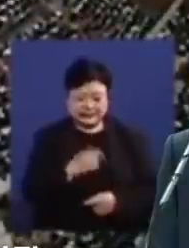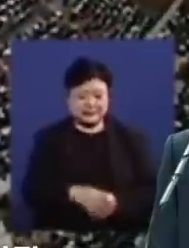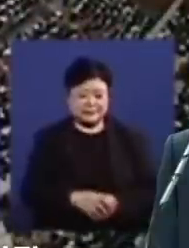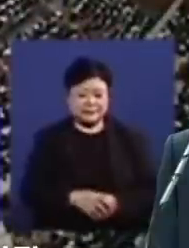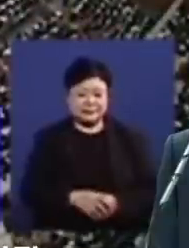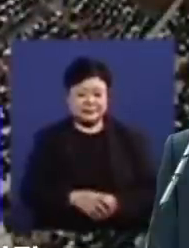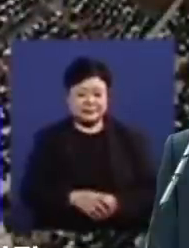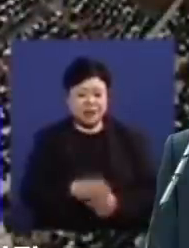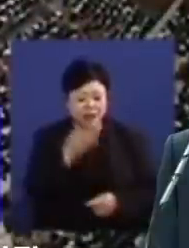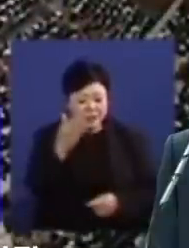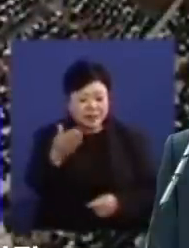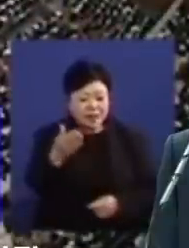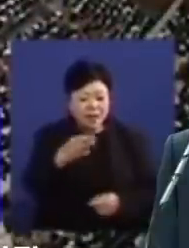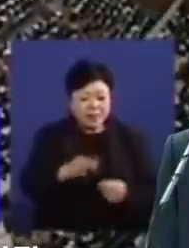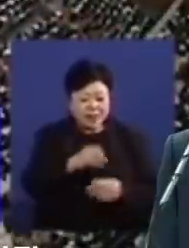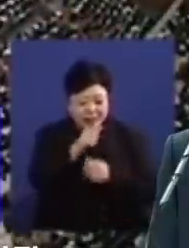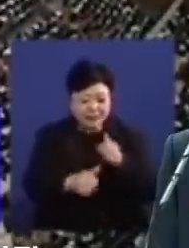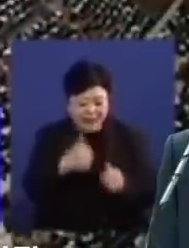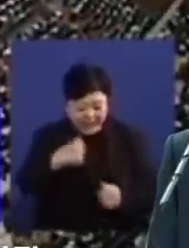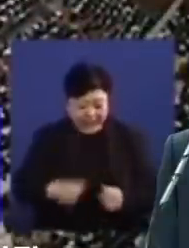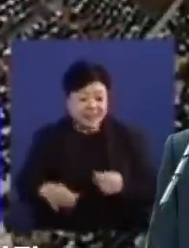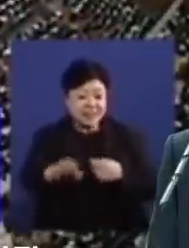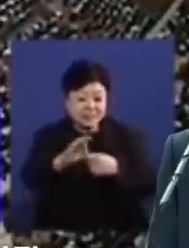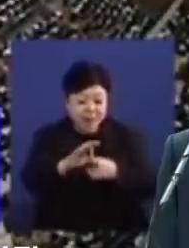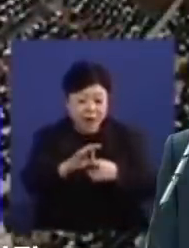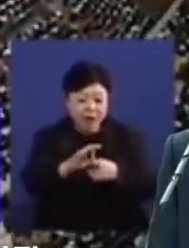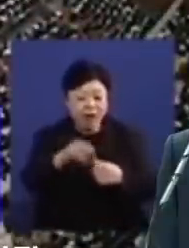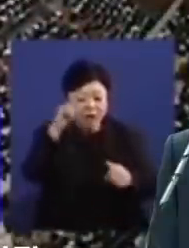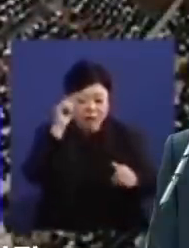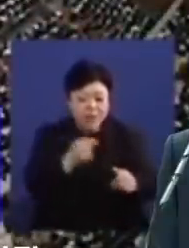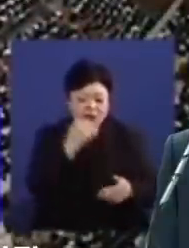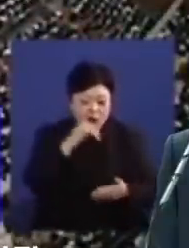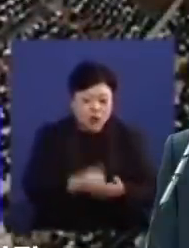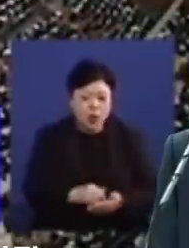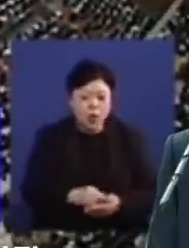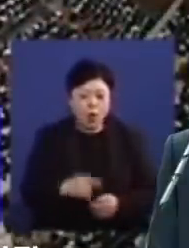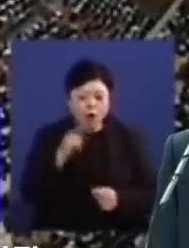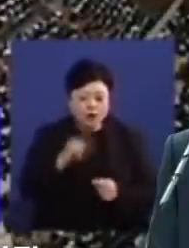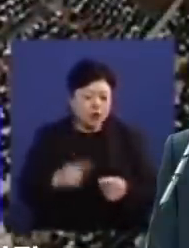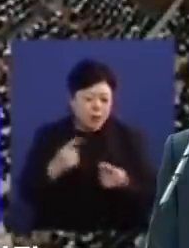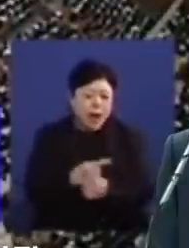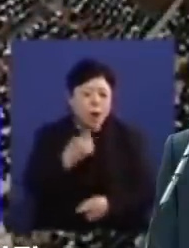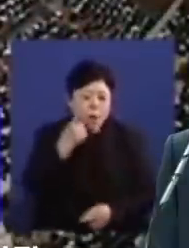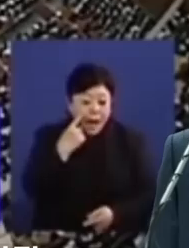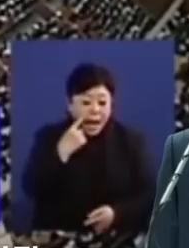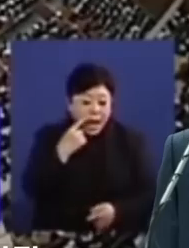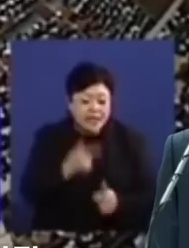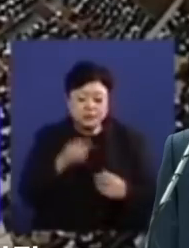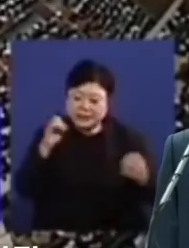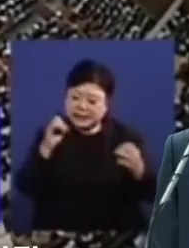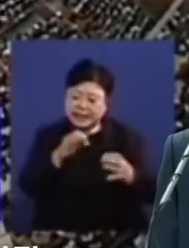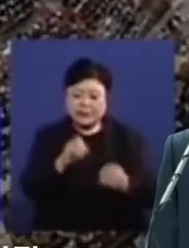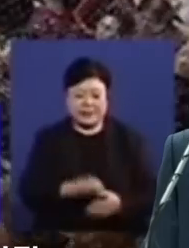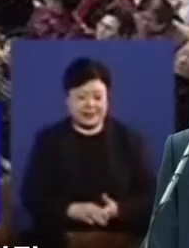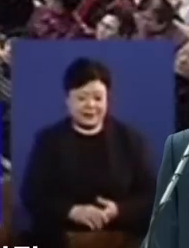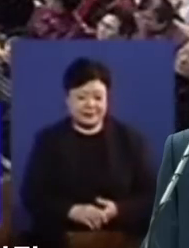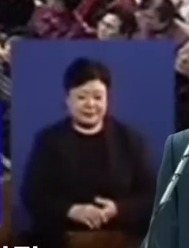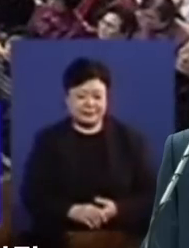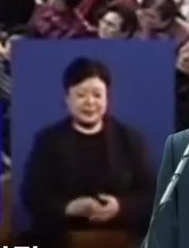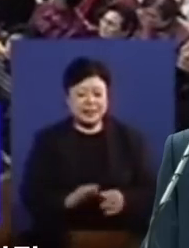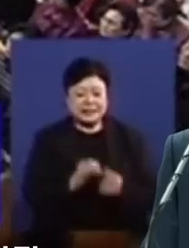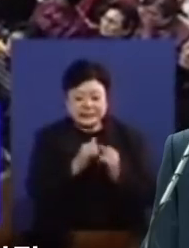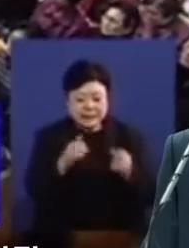이르되 내가 만일 하나님의 아들이여든 명하여 이 돌들로 떡덩이가 되게 하라. 예수께서 대답하여 이르시되 기록하시되